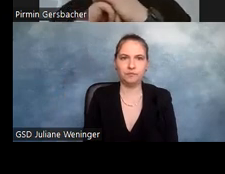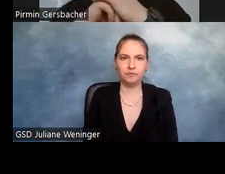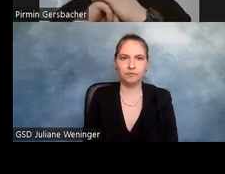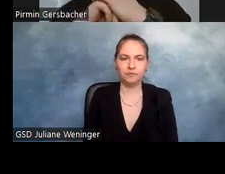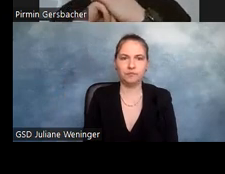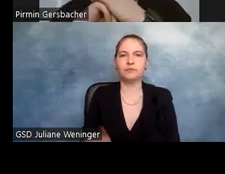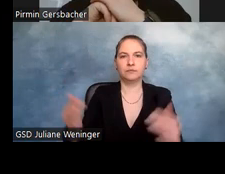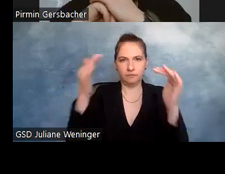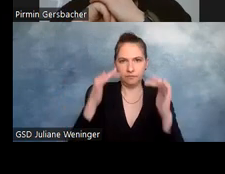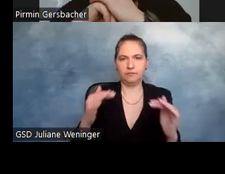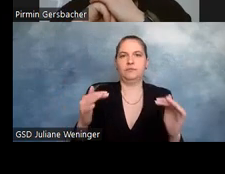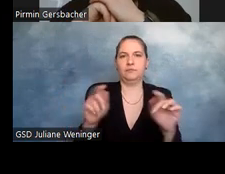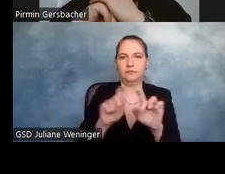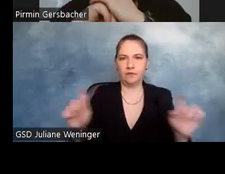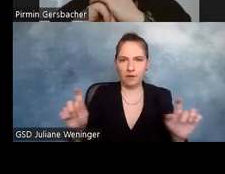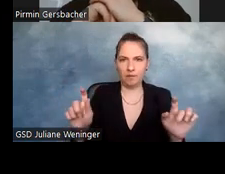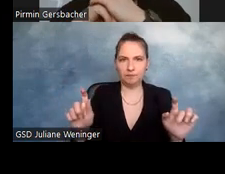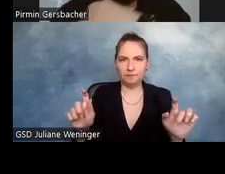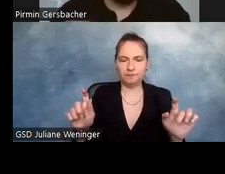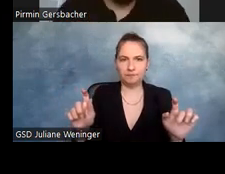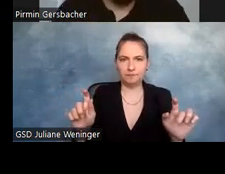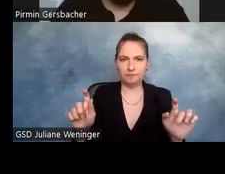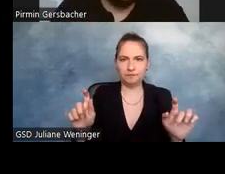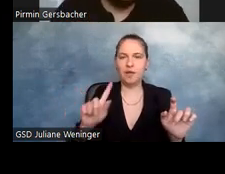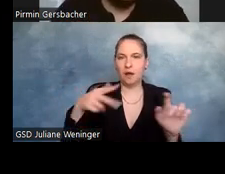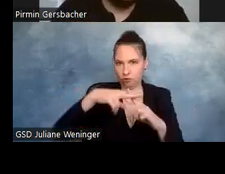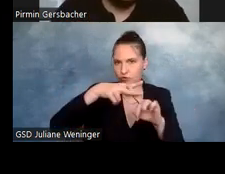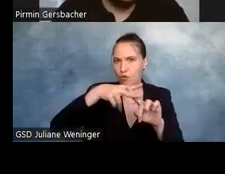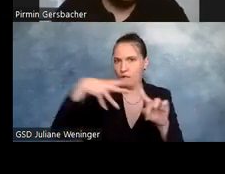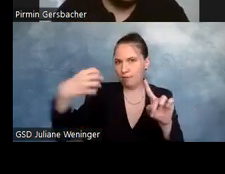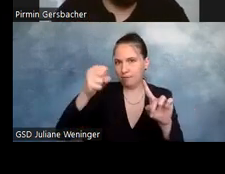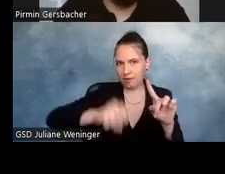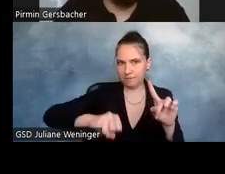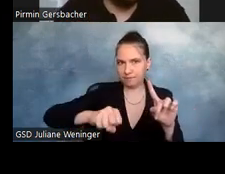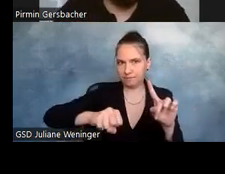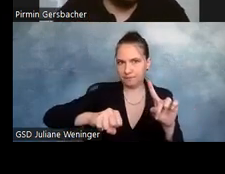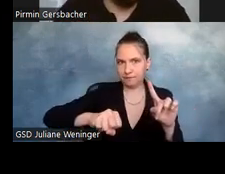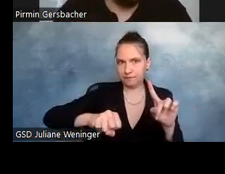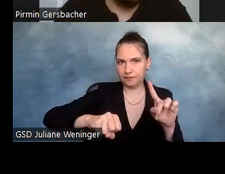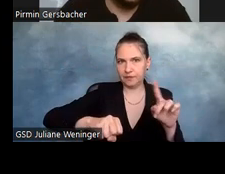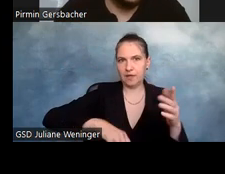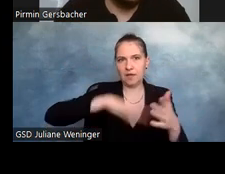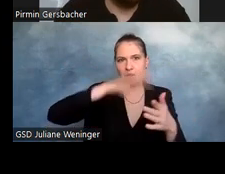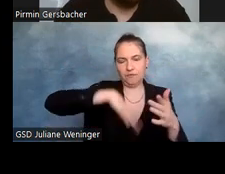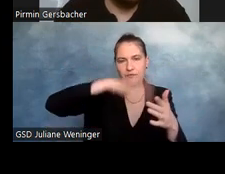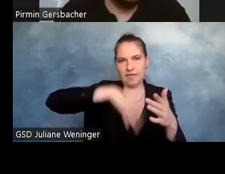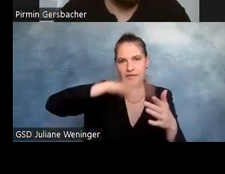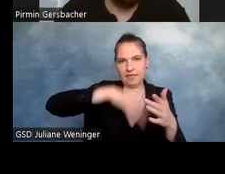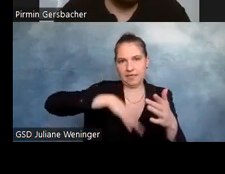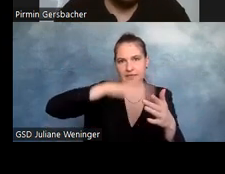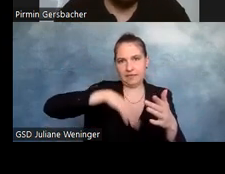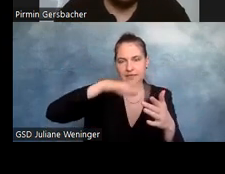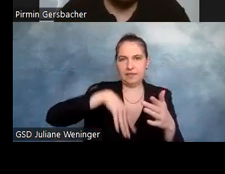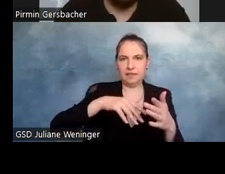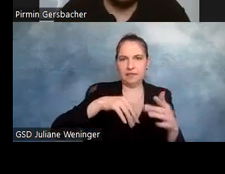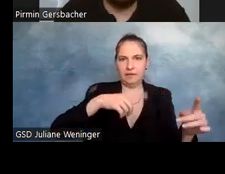Ein weiterer Punkt, der von dem Tool erkannt werden kann, behandelt Fließtext-Links. Also hier heißt es, Fließtext-Links